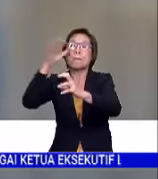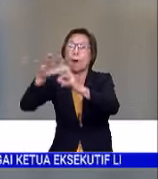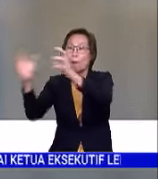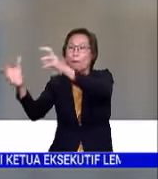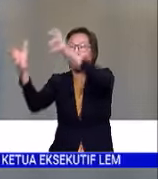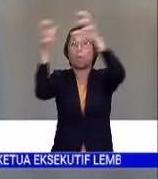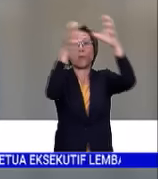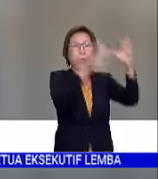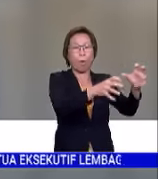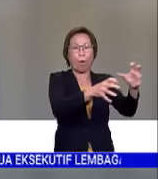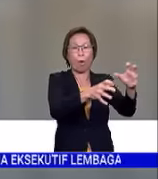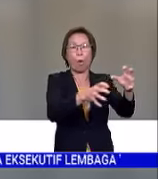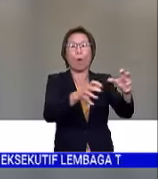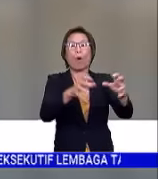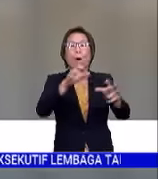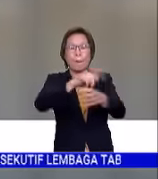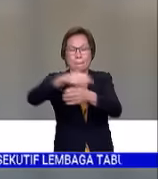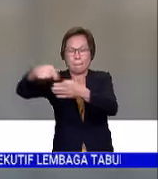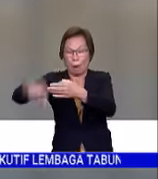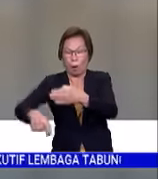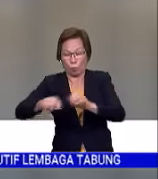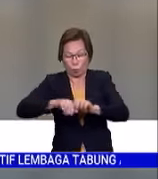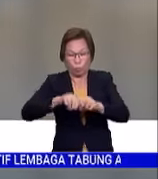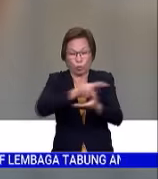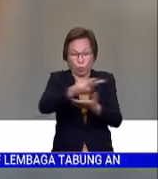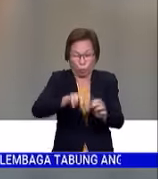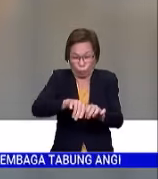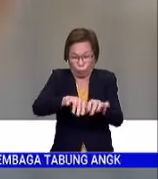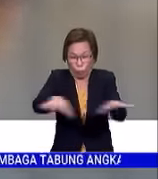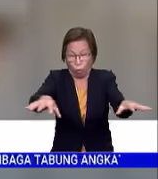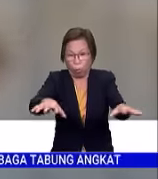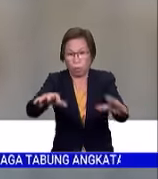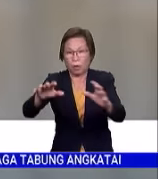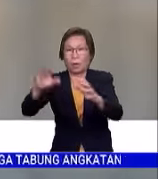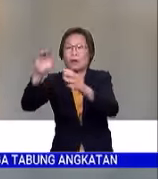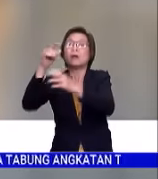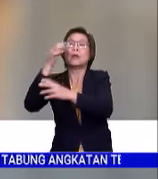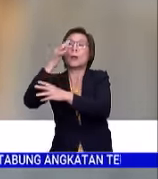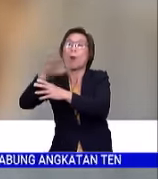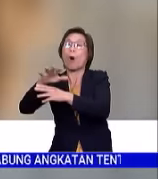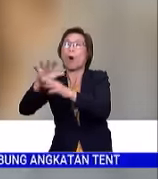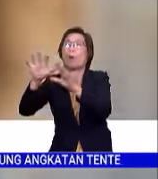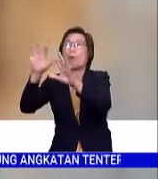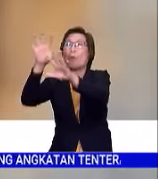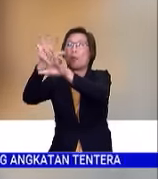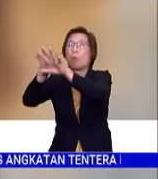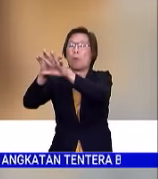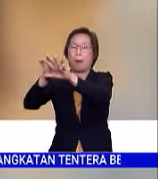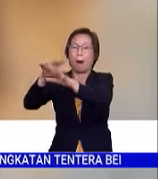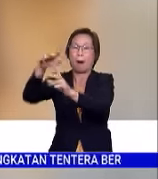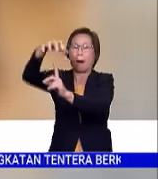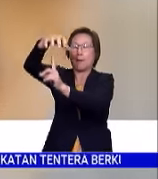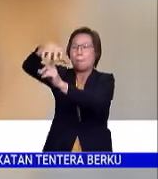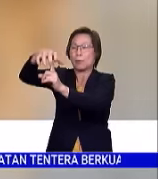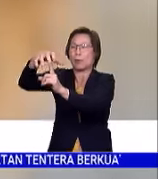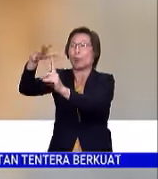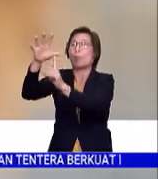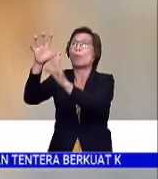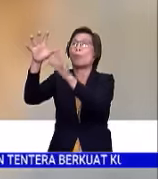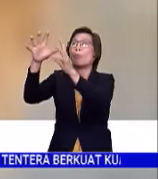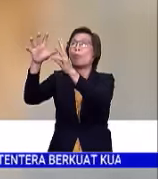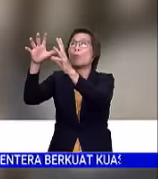Texas. Ini antara videonya yang tular. Erika dilihat mengalihkan lebah yang berkerumun di bawah payung besar dengan